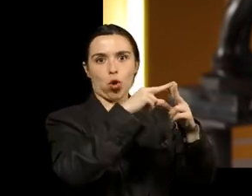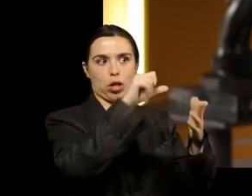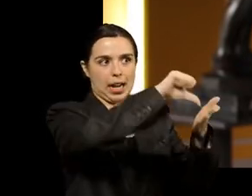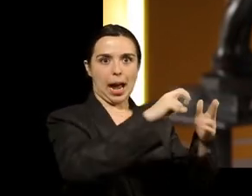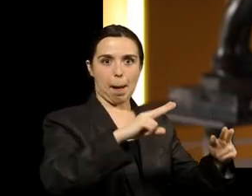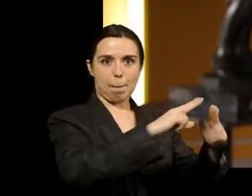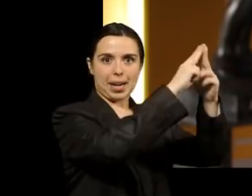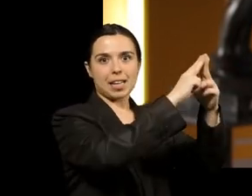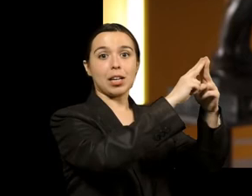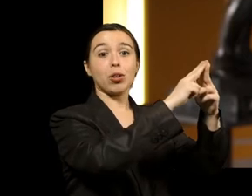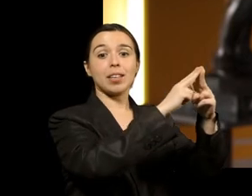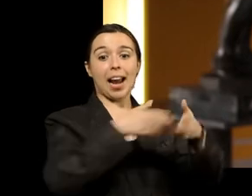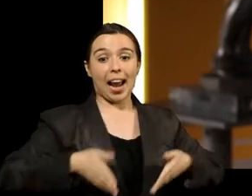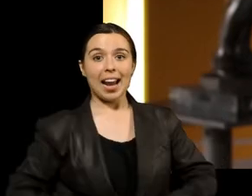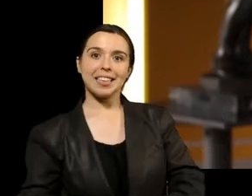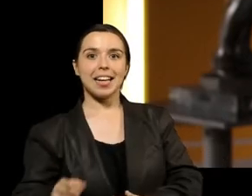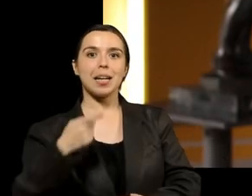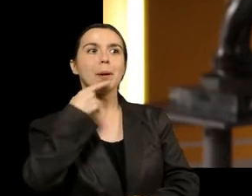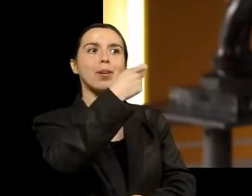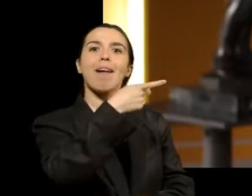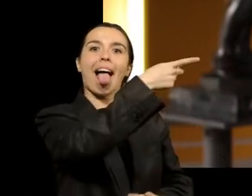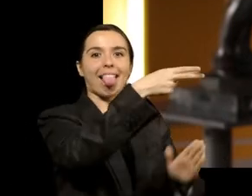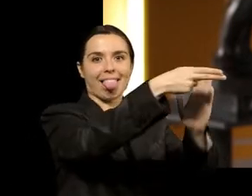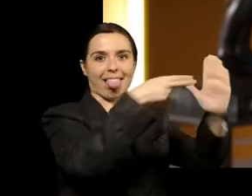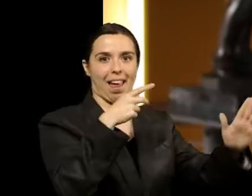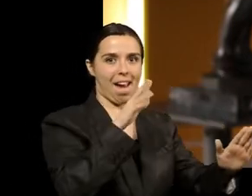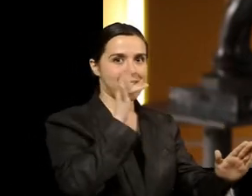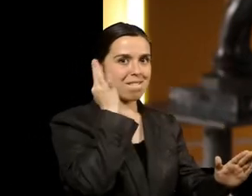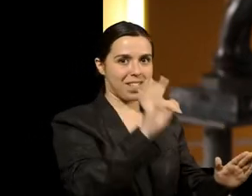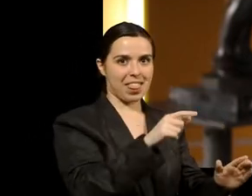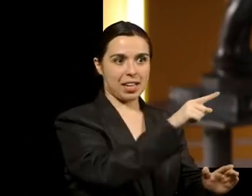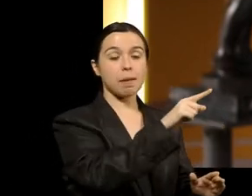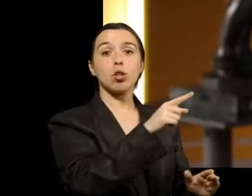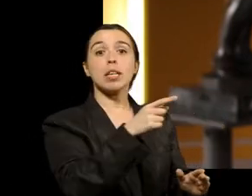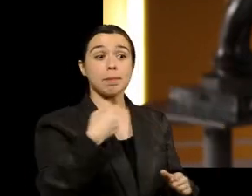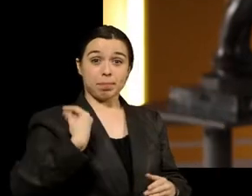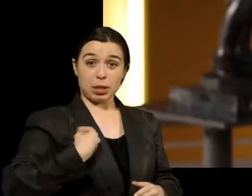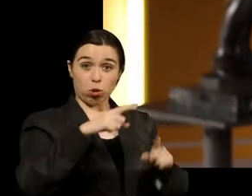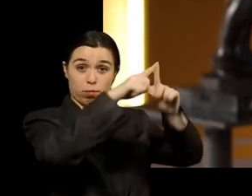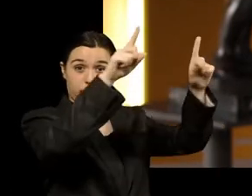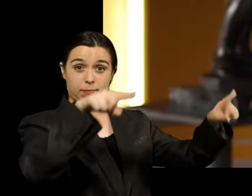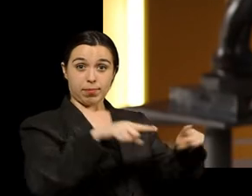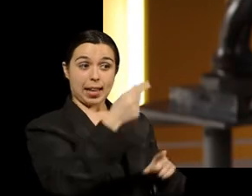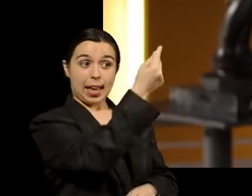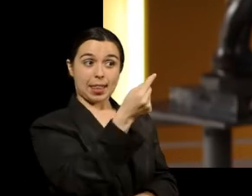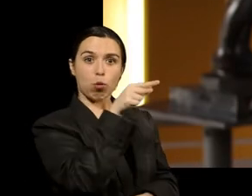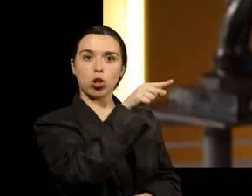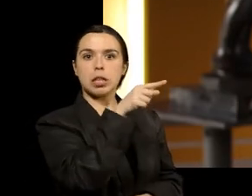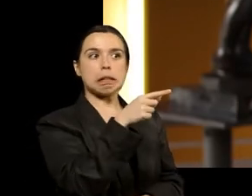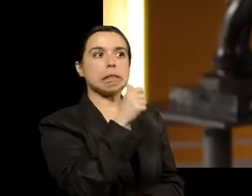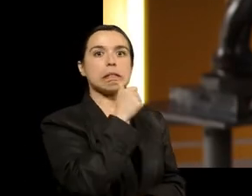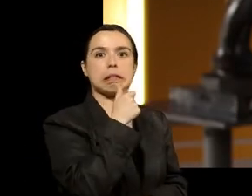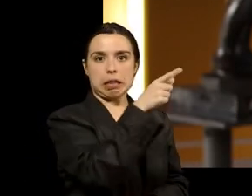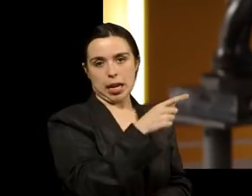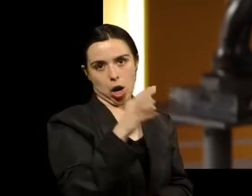a les filles de la Balló, i en aquest cas estem davant d'un dibuix que és la Totot. Manolo treballava molt sovint temes